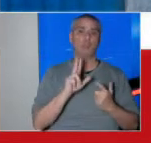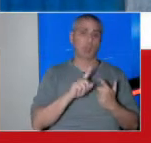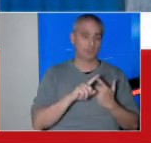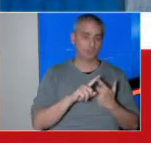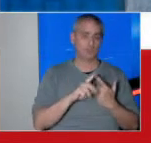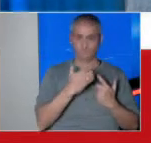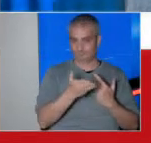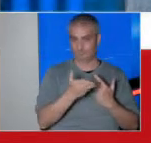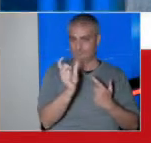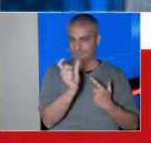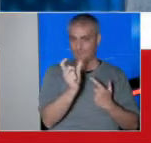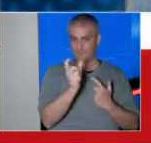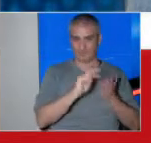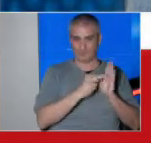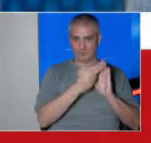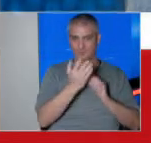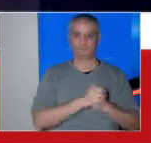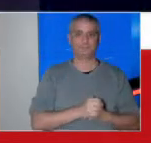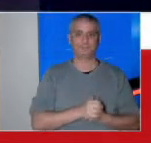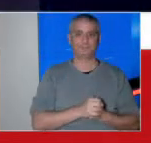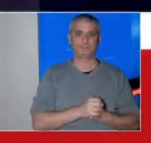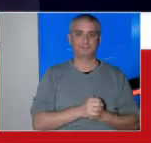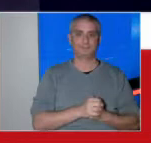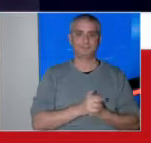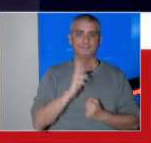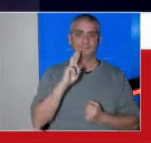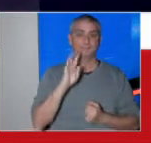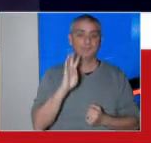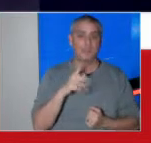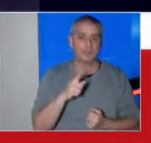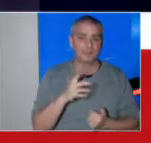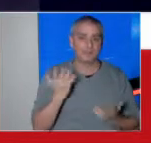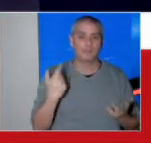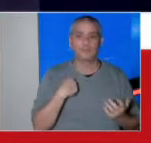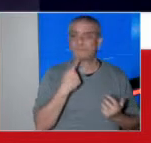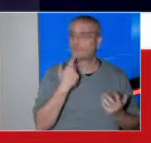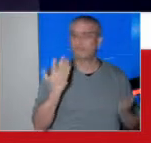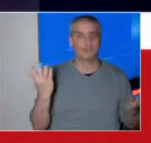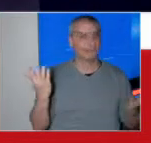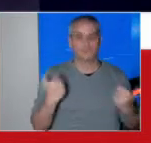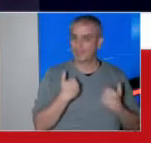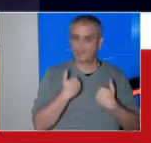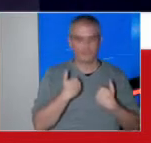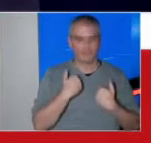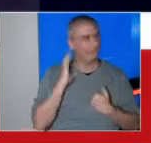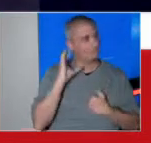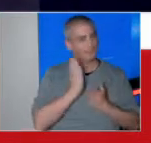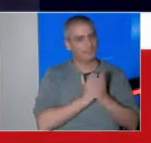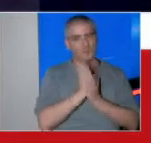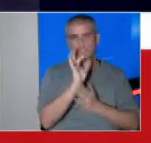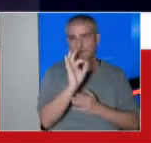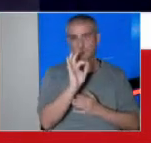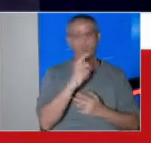צרור, הנה קטע מהתוכנית. על רזי ברקאי, מה אני אגיד לכם? אני מאזין קבוע שלו,